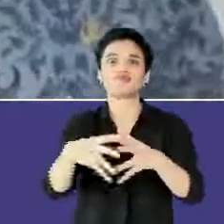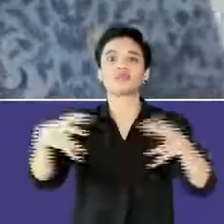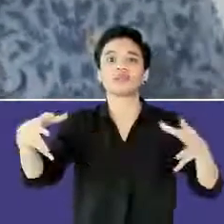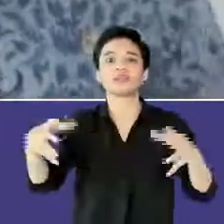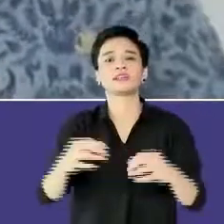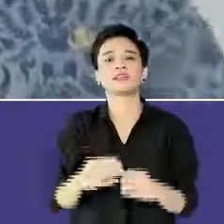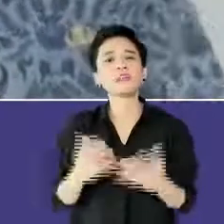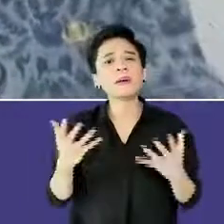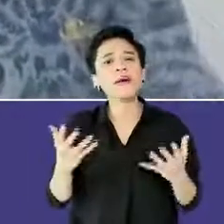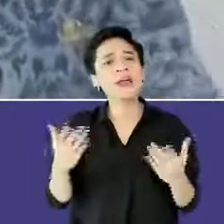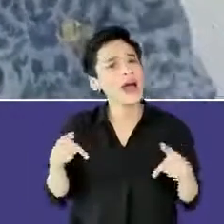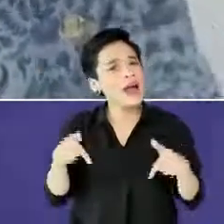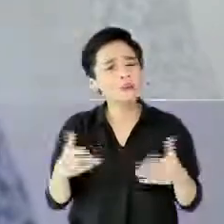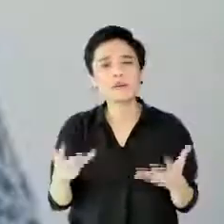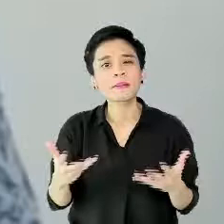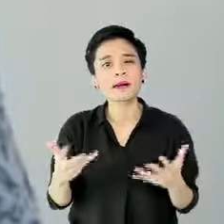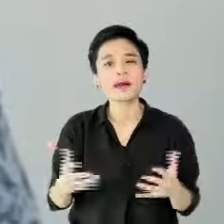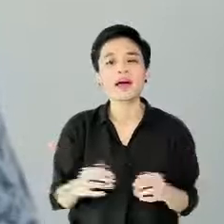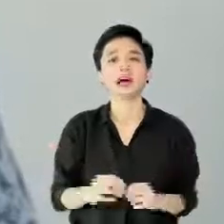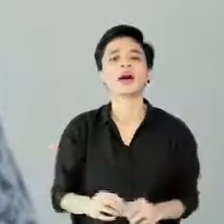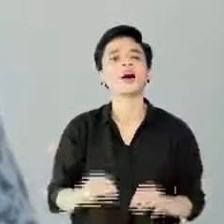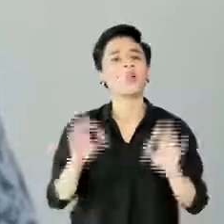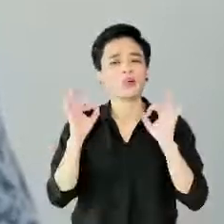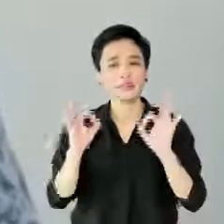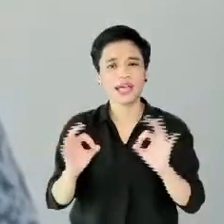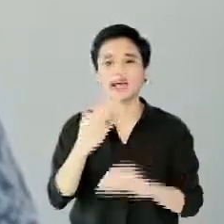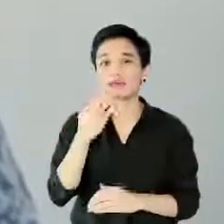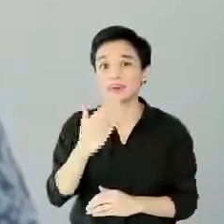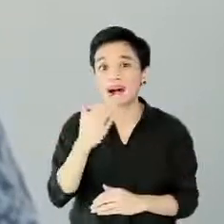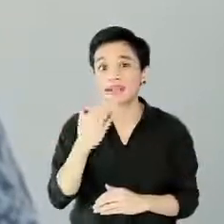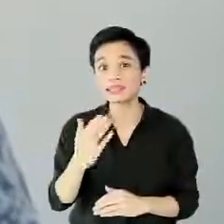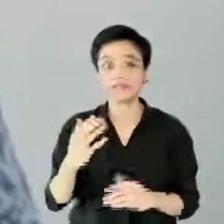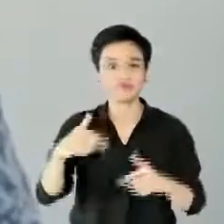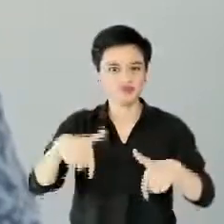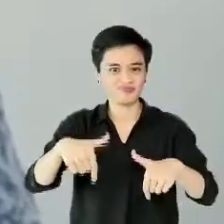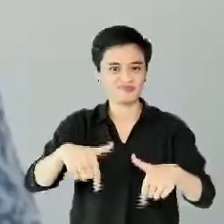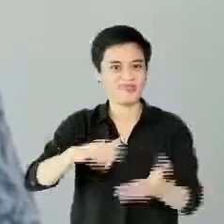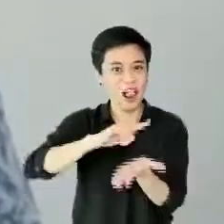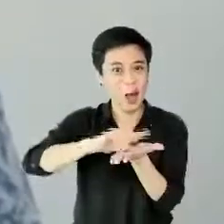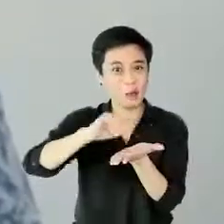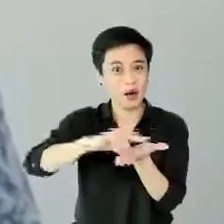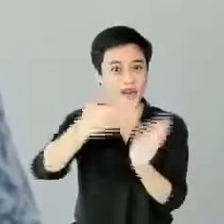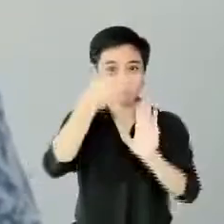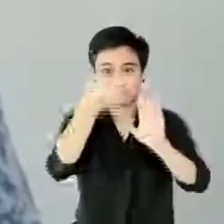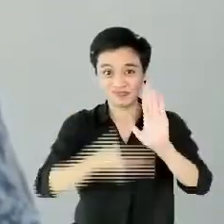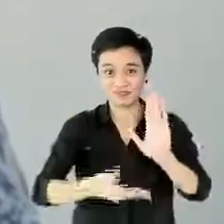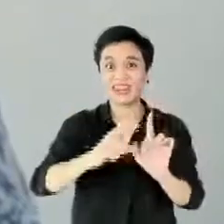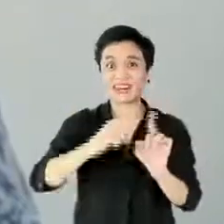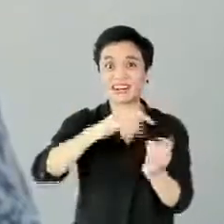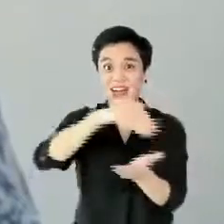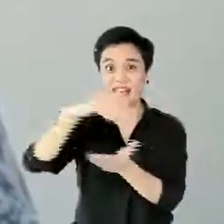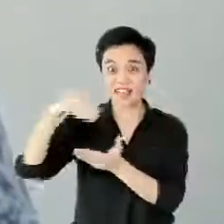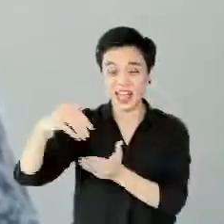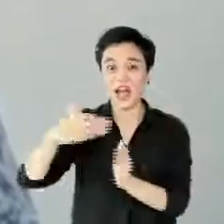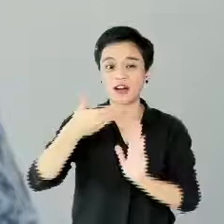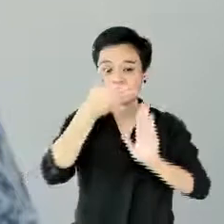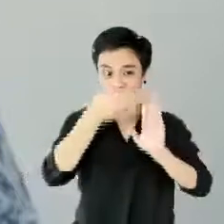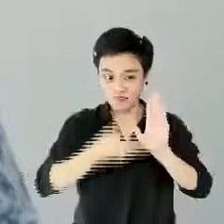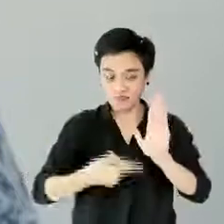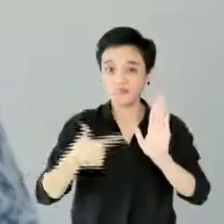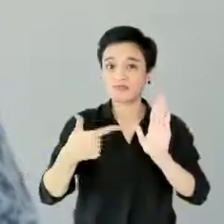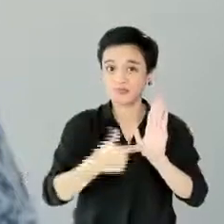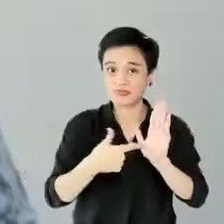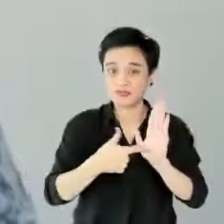Boy eh saya laporkan bahwa dari data sunat epidemiologis